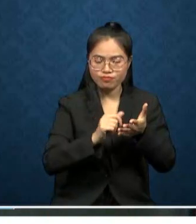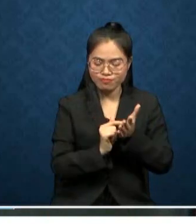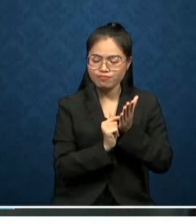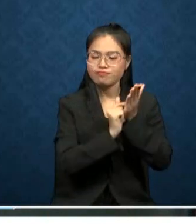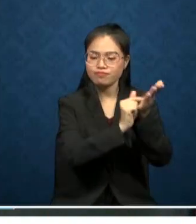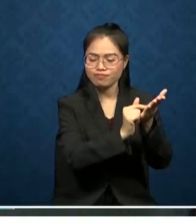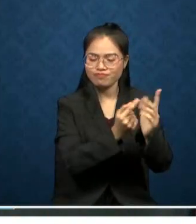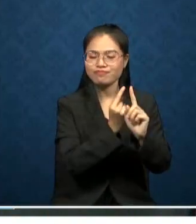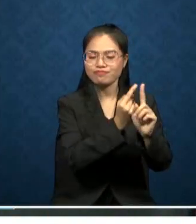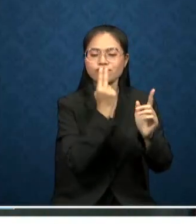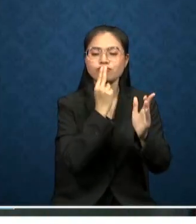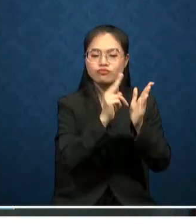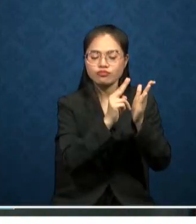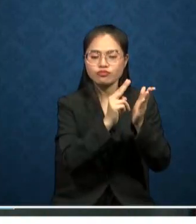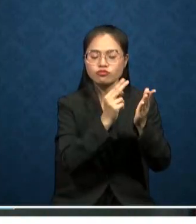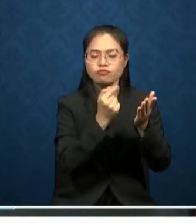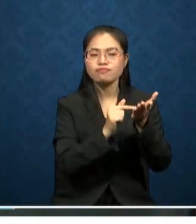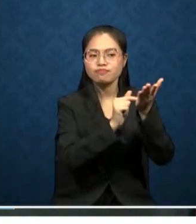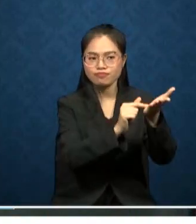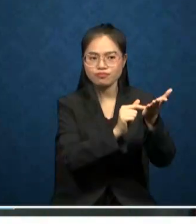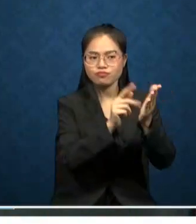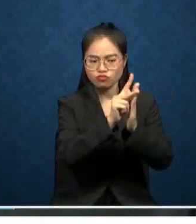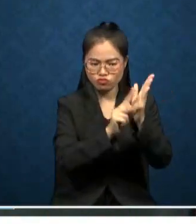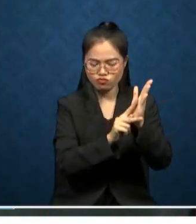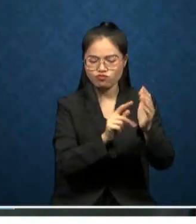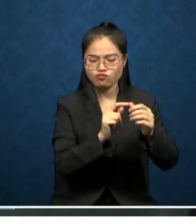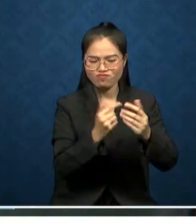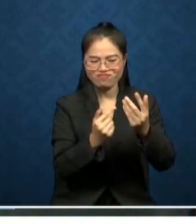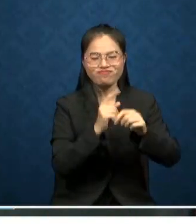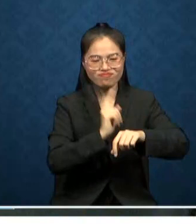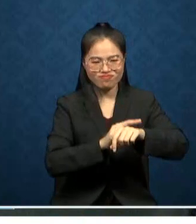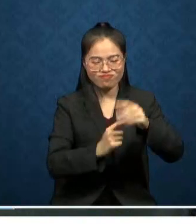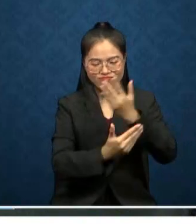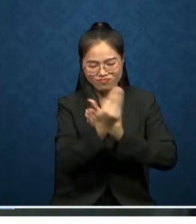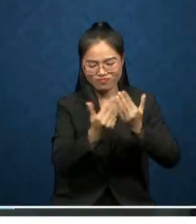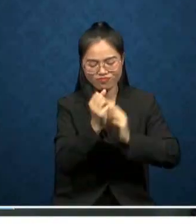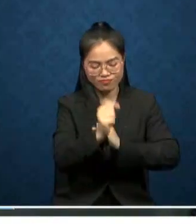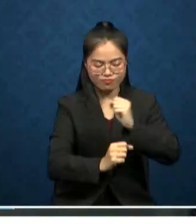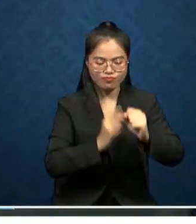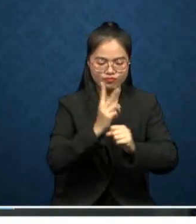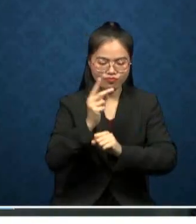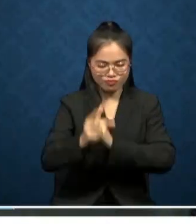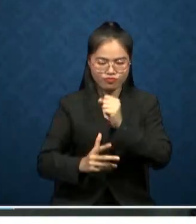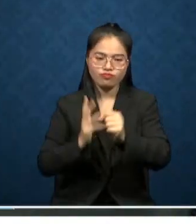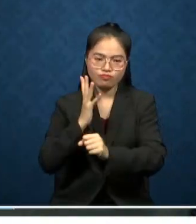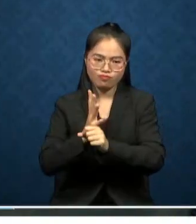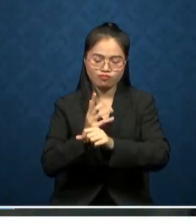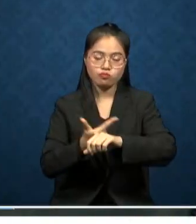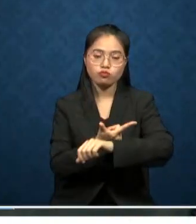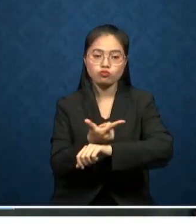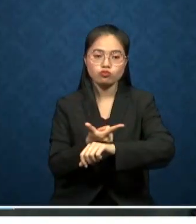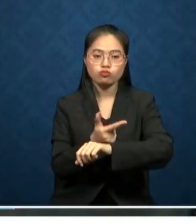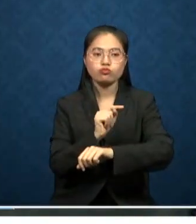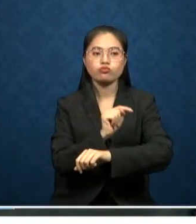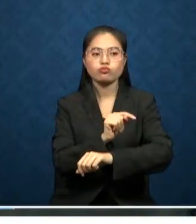แก้กฎหมายมันใช้เวลาไม่น้อยกว่า 2-5ปีใน